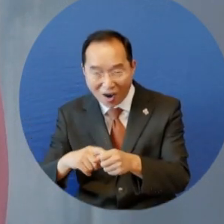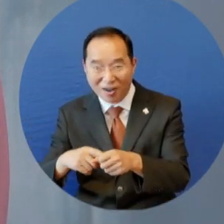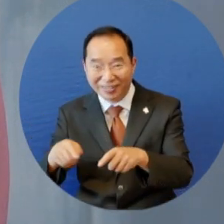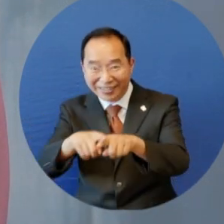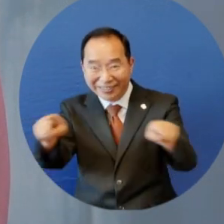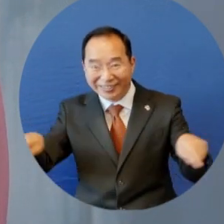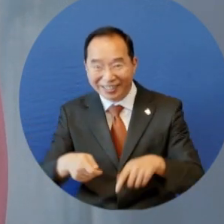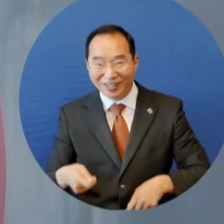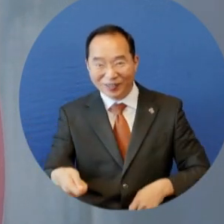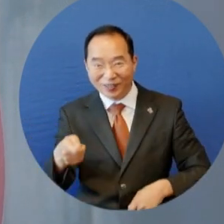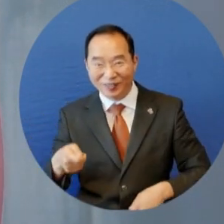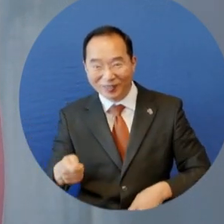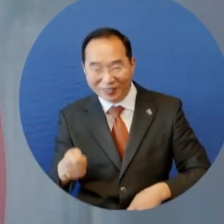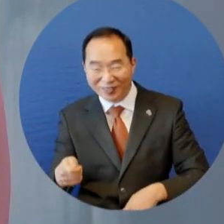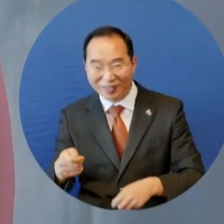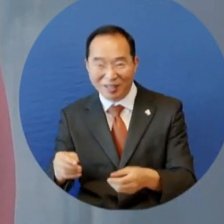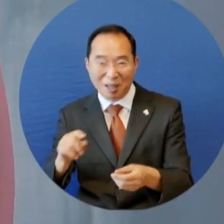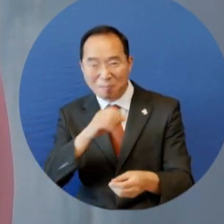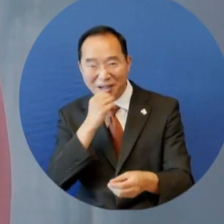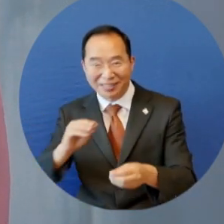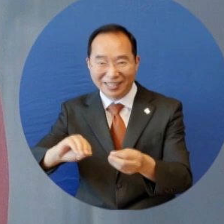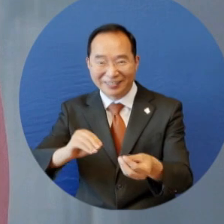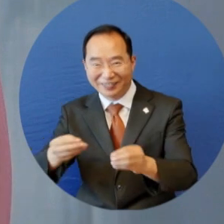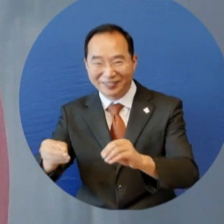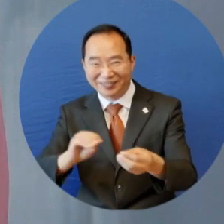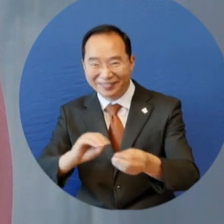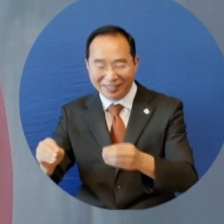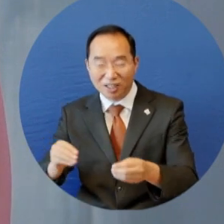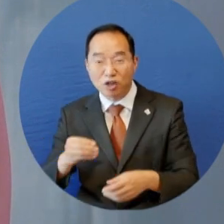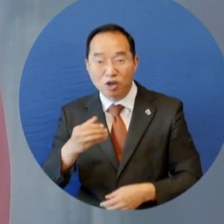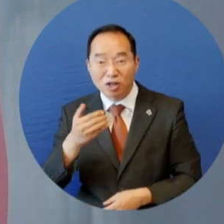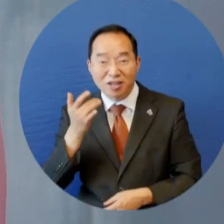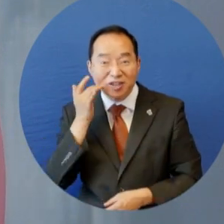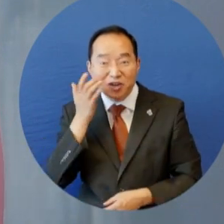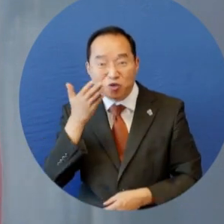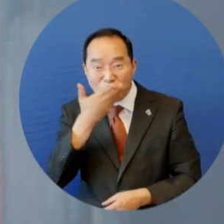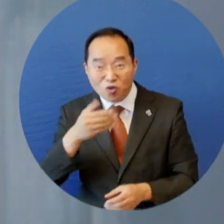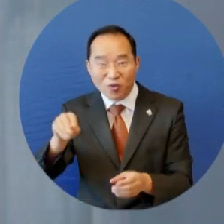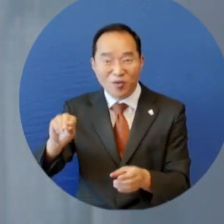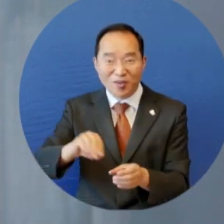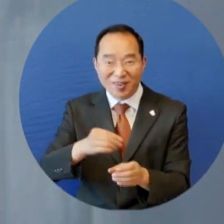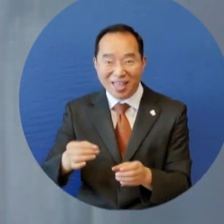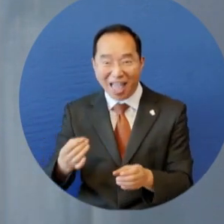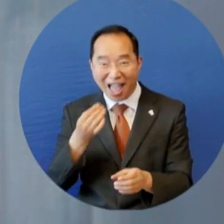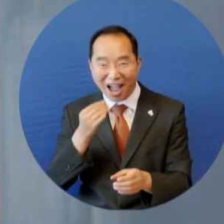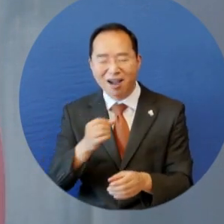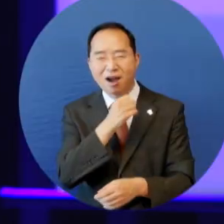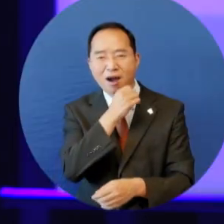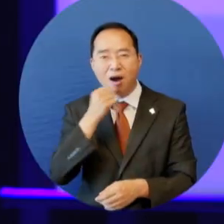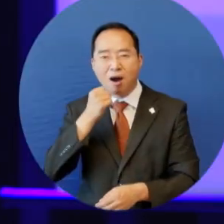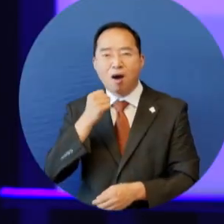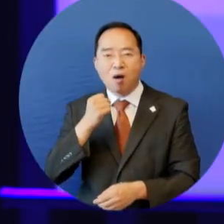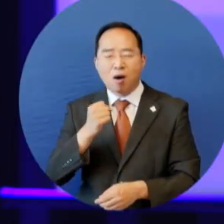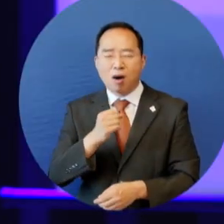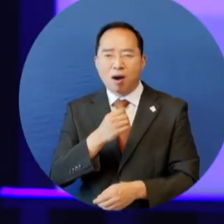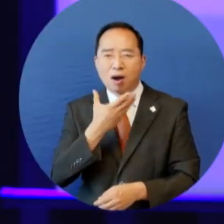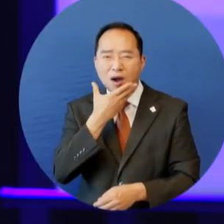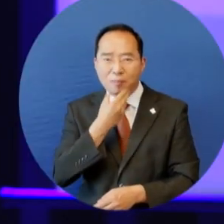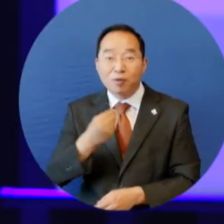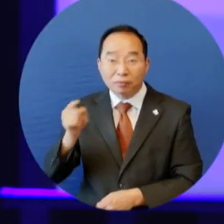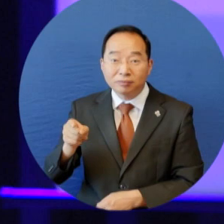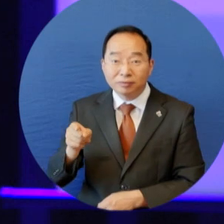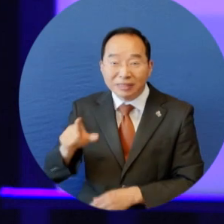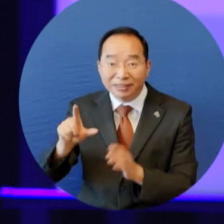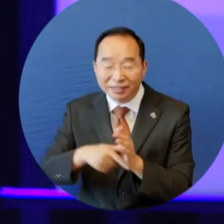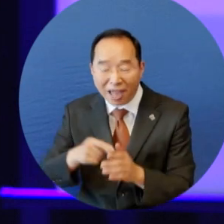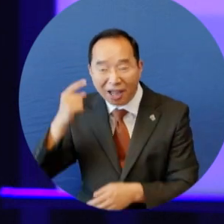꿀에 찍어 먹었던 기억이 좀 가장 맛있고 기분 좋고 그런 기억인 것 같아요. 그때